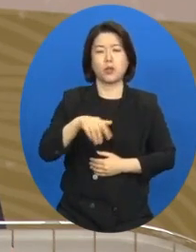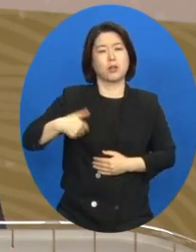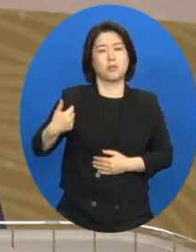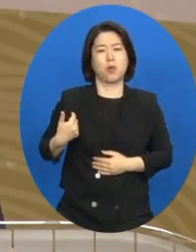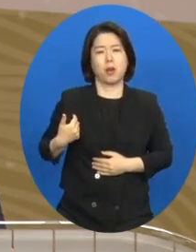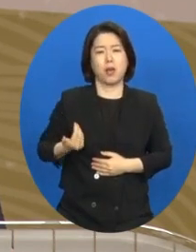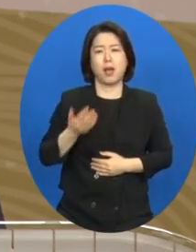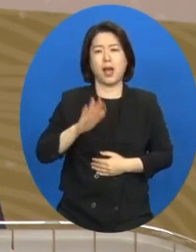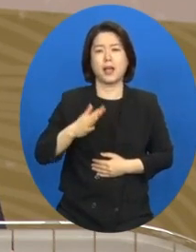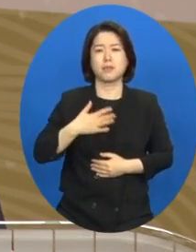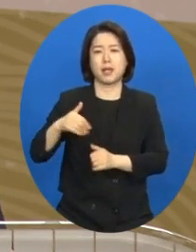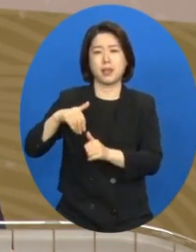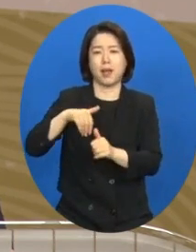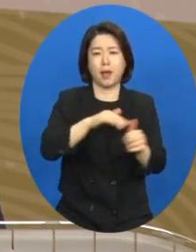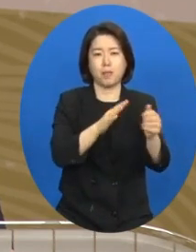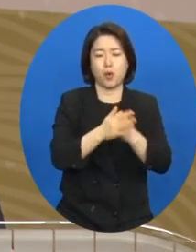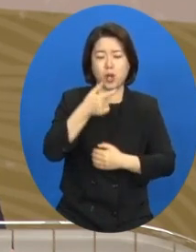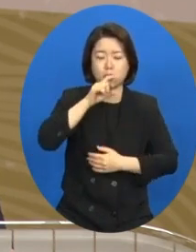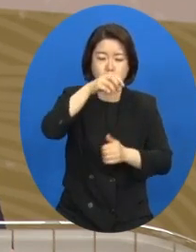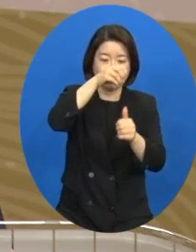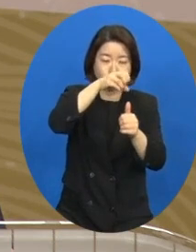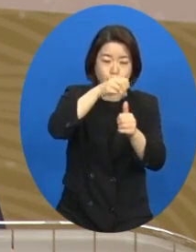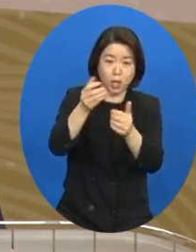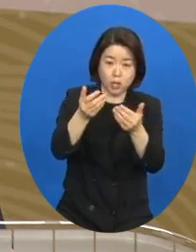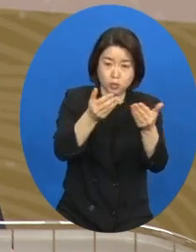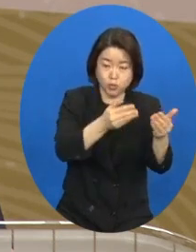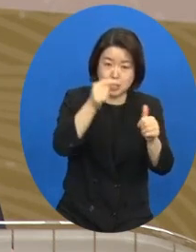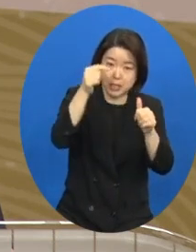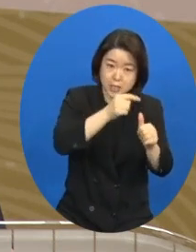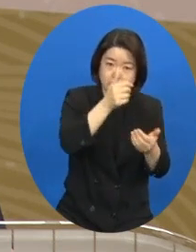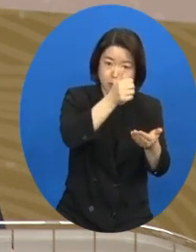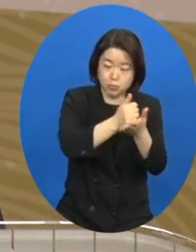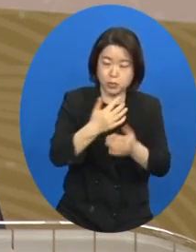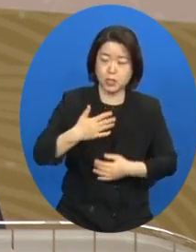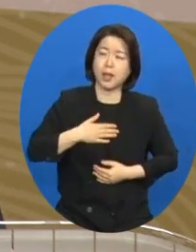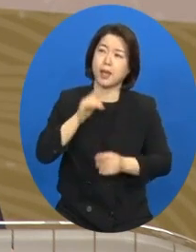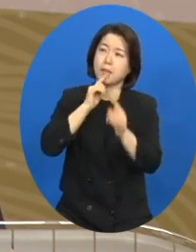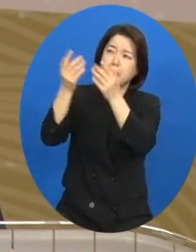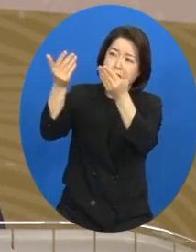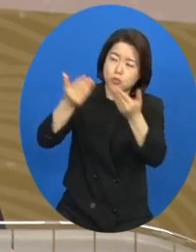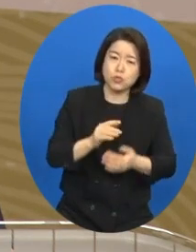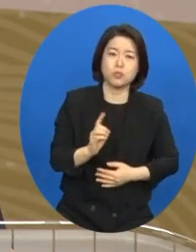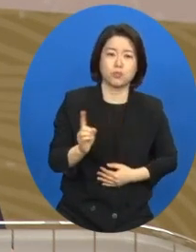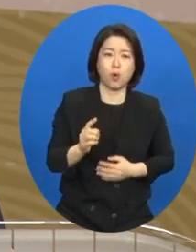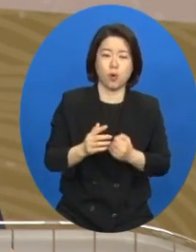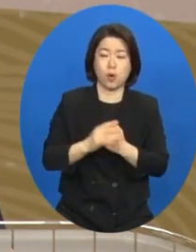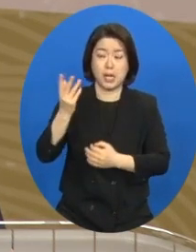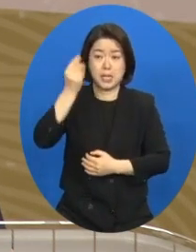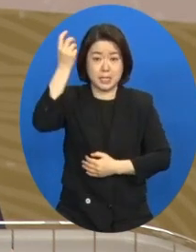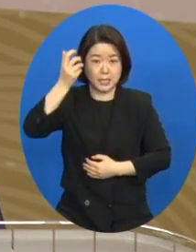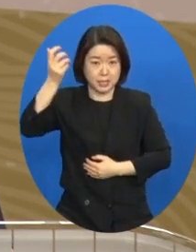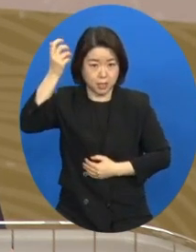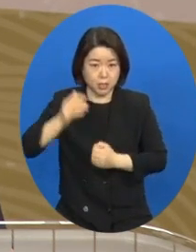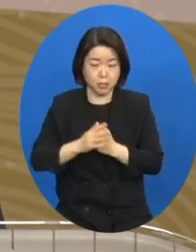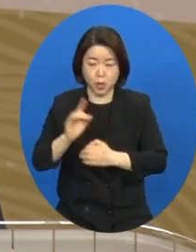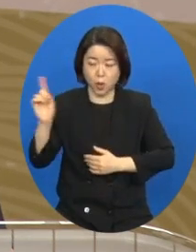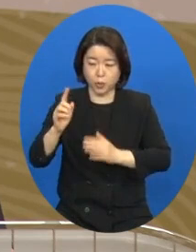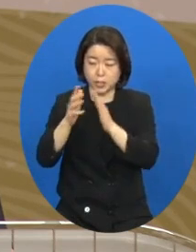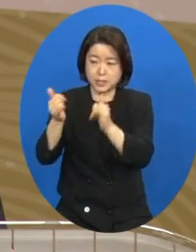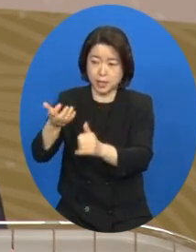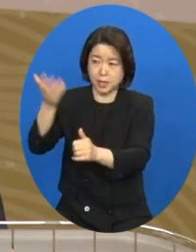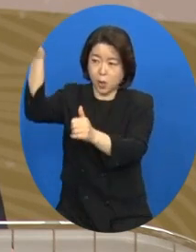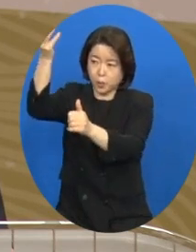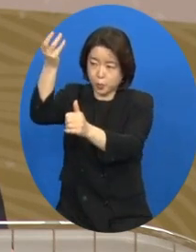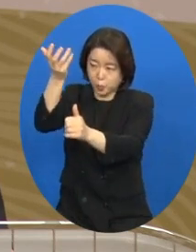그러나 나를 보내어 물로 세례를 주게 하신 분이 나에게 말씀하기를 성령이 어떤 사람이 위해 내려와서